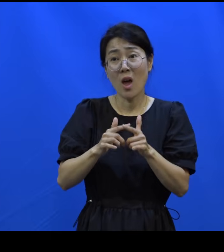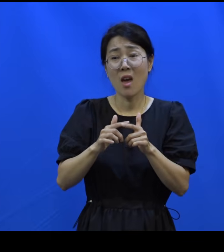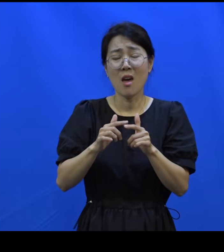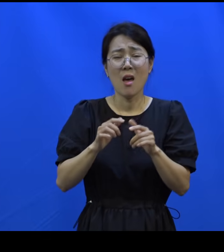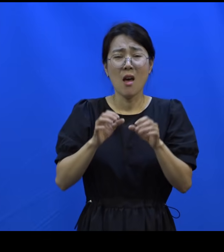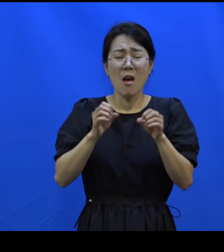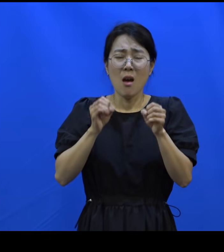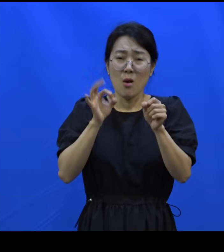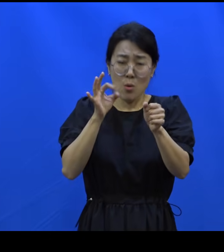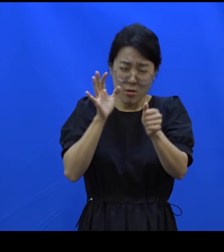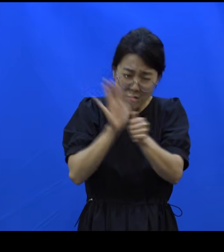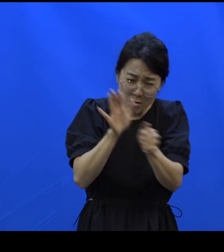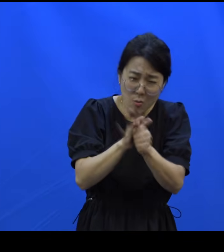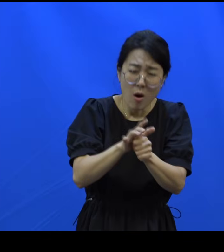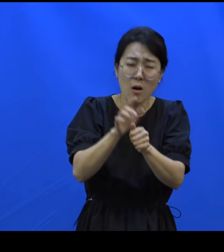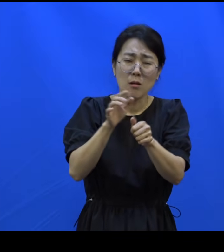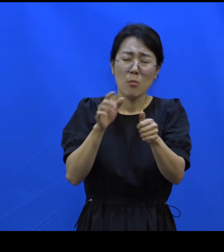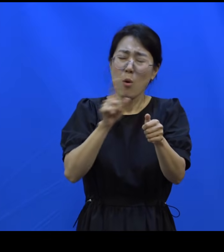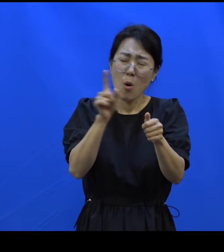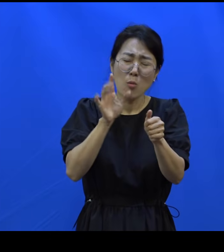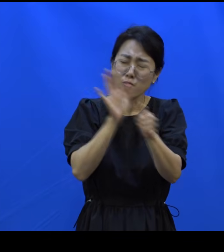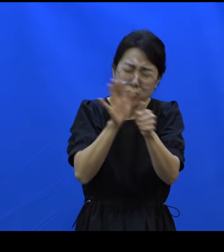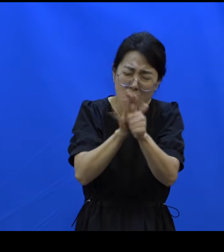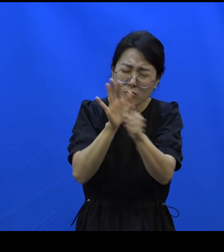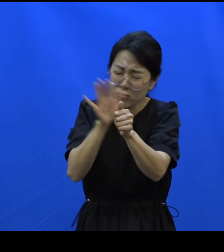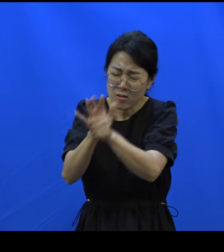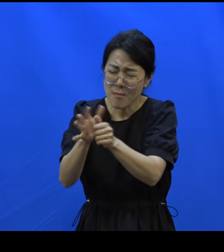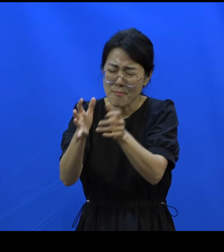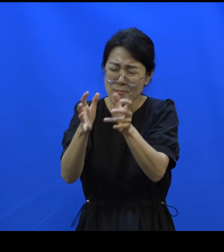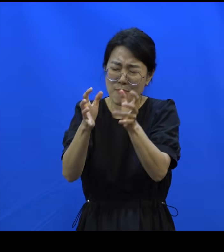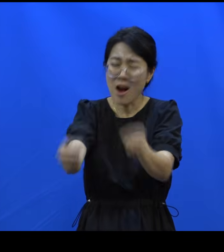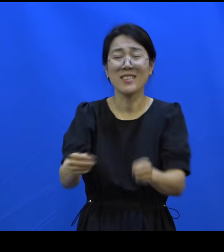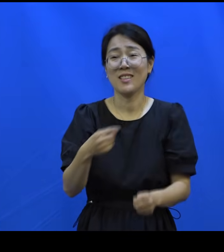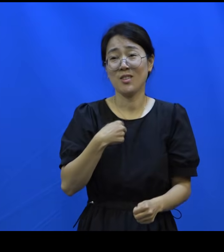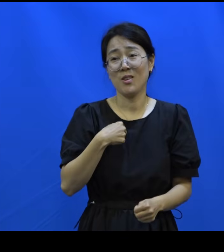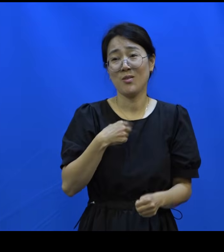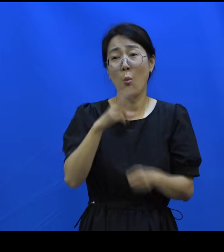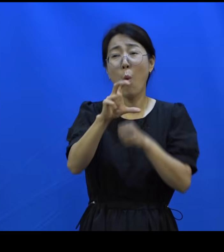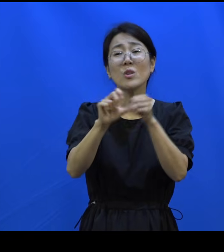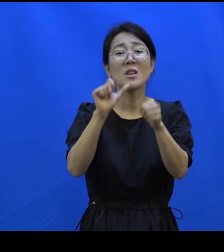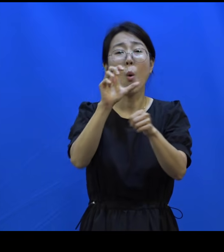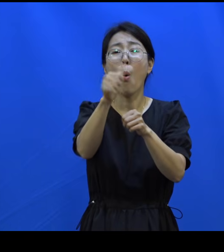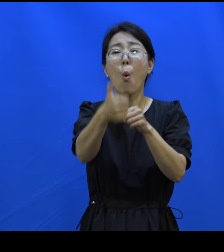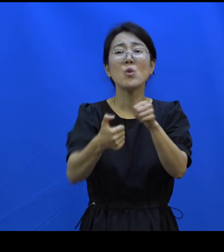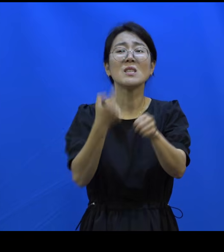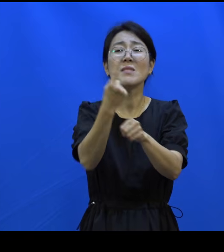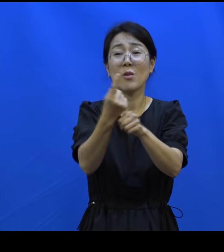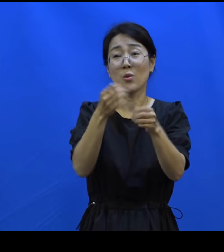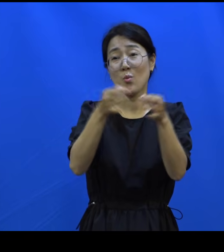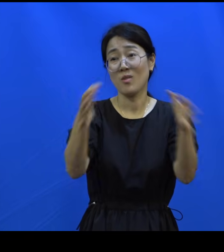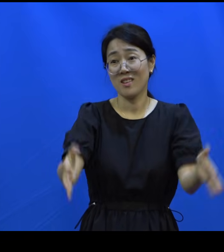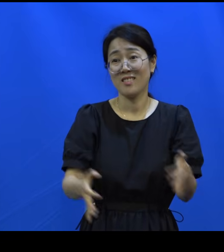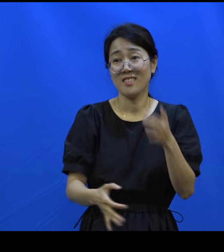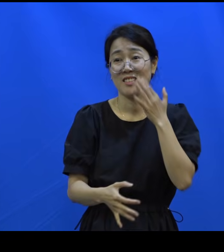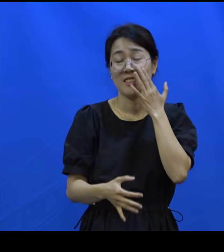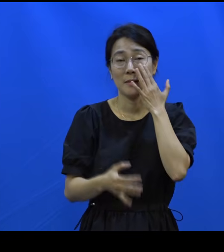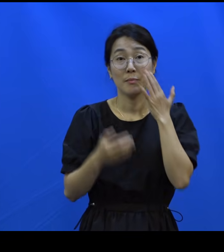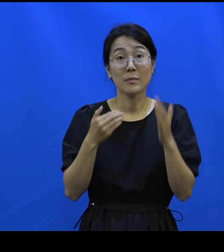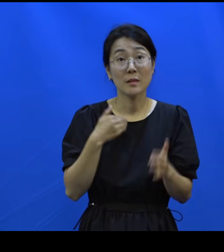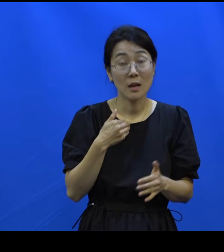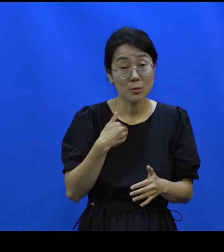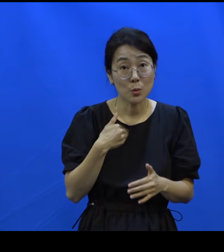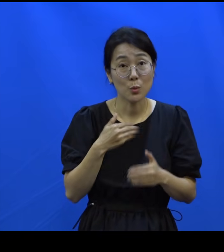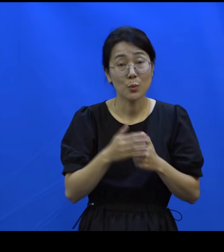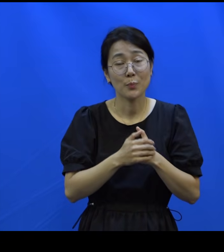도시 미자립 교회까지. 여러분, 우리 이게 전부 다 그거죠. 여러분, 제가 또 부임해서